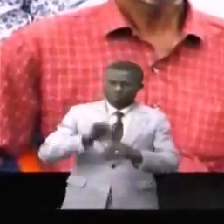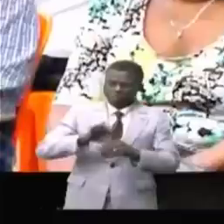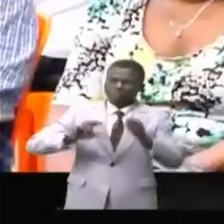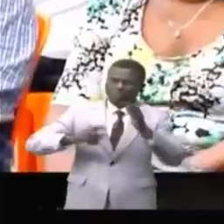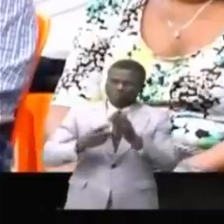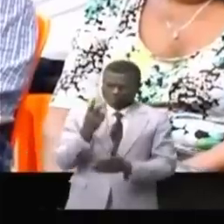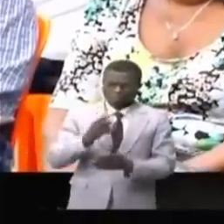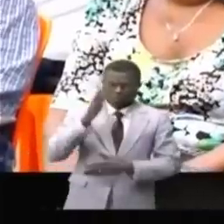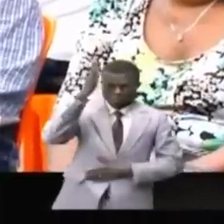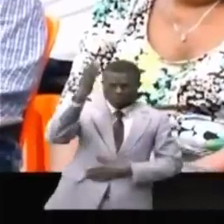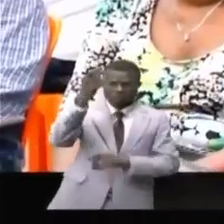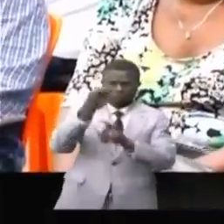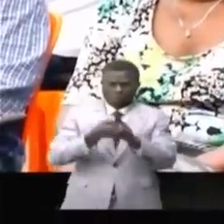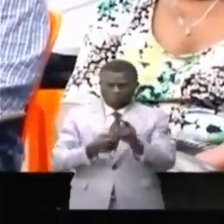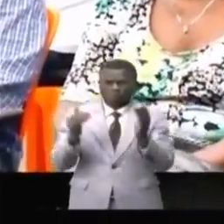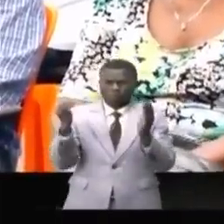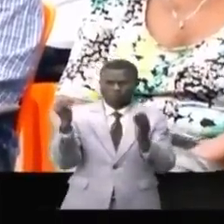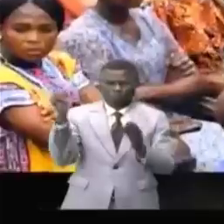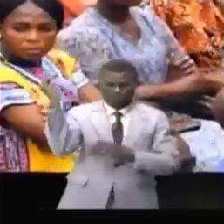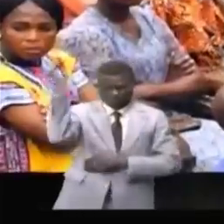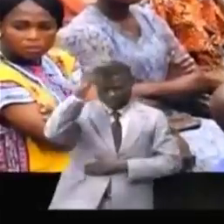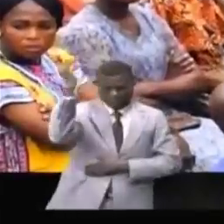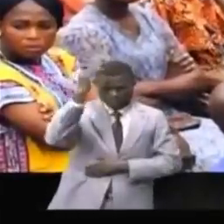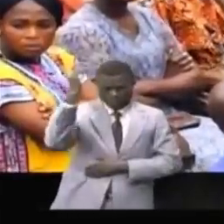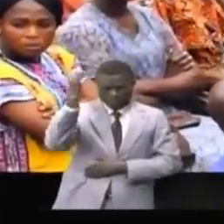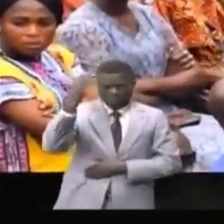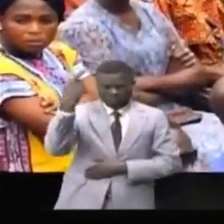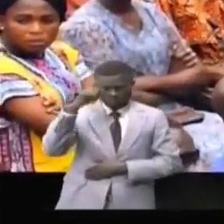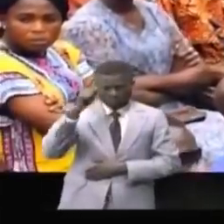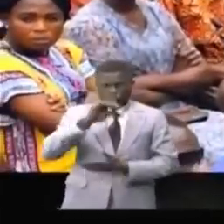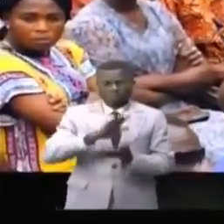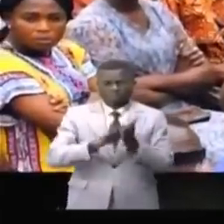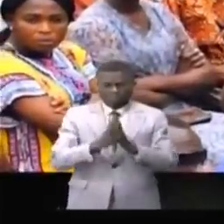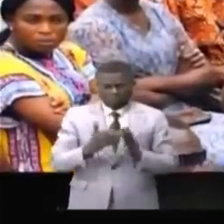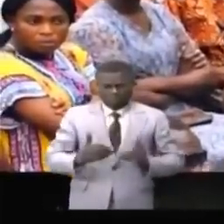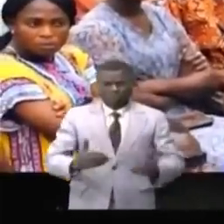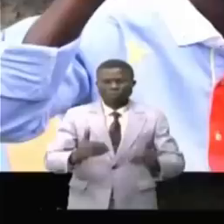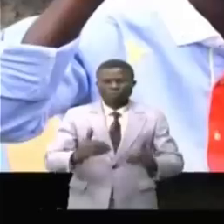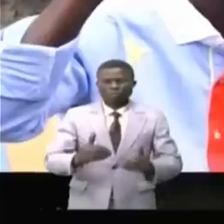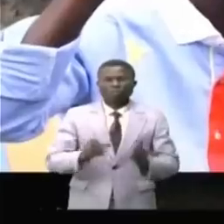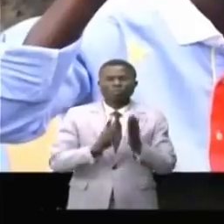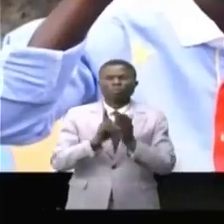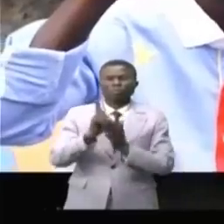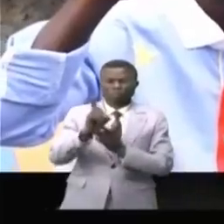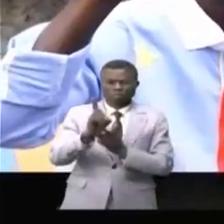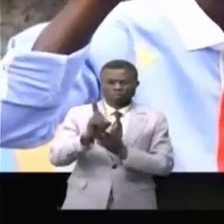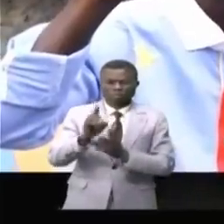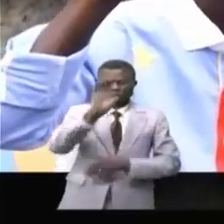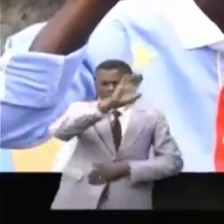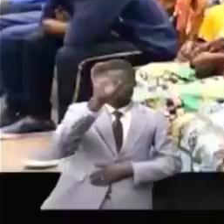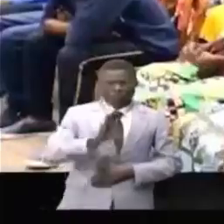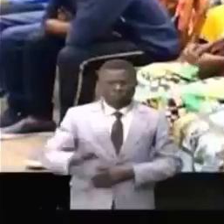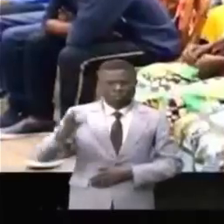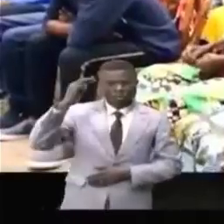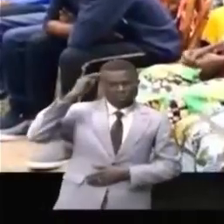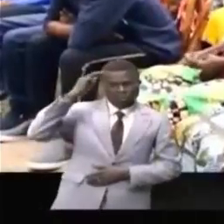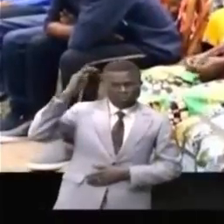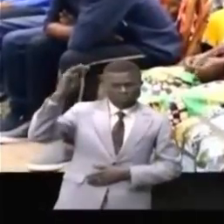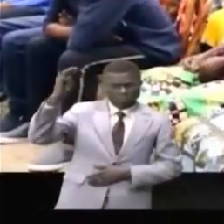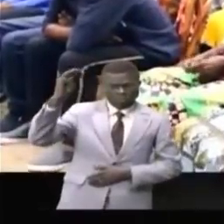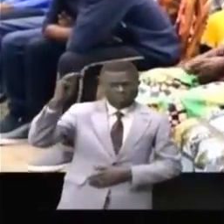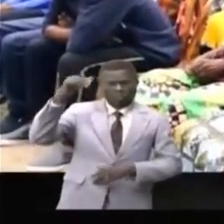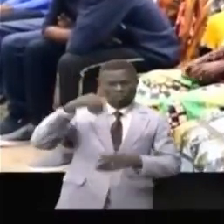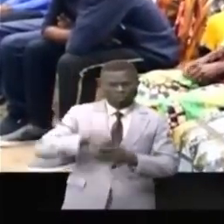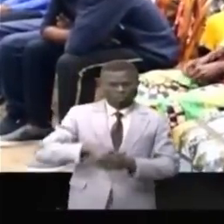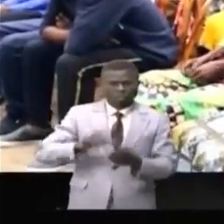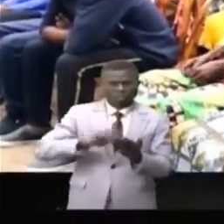délimité, loin d'être un vendeur d'illusions, a promis d'œuvrer pour le développement de la commune de Mongafula à travers